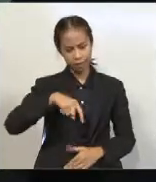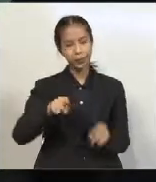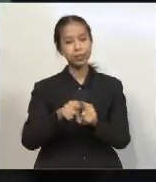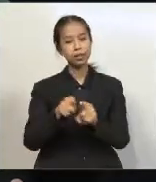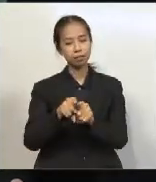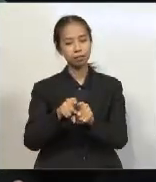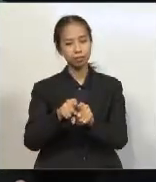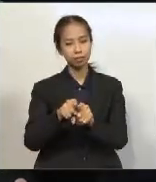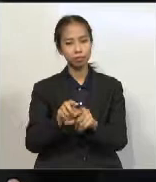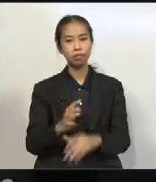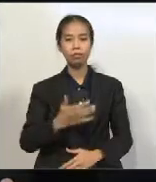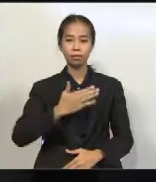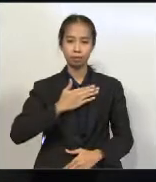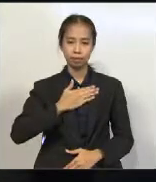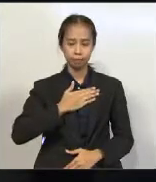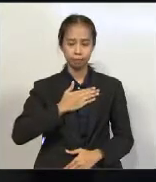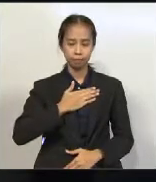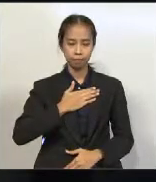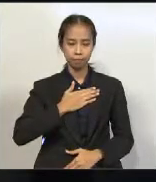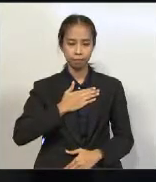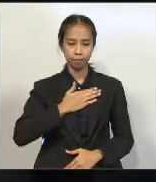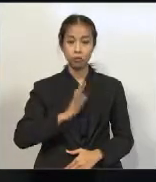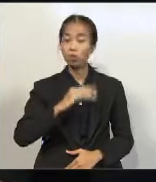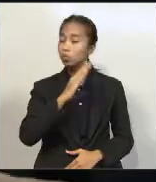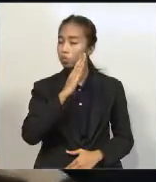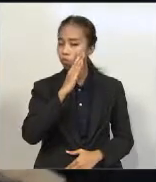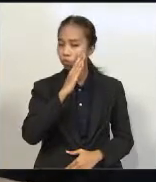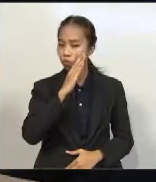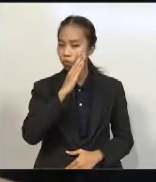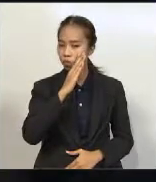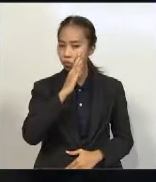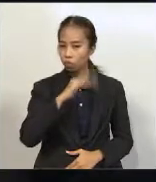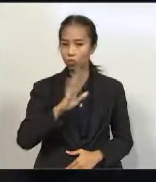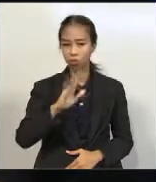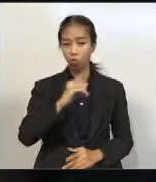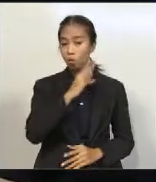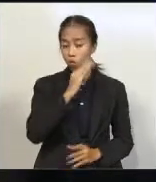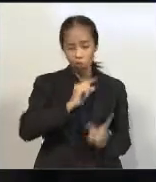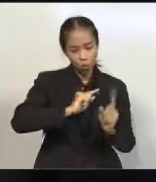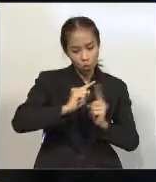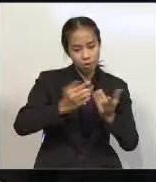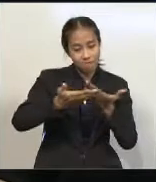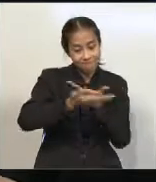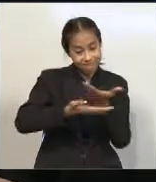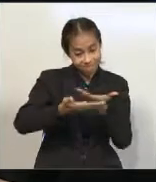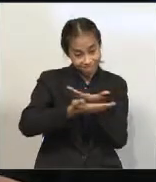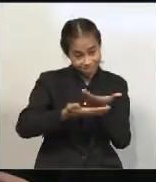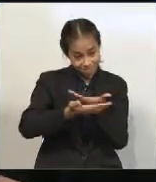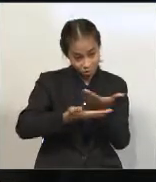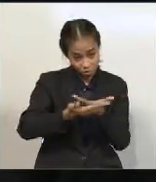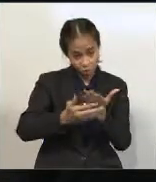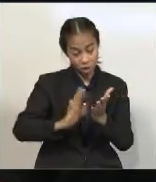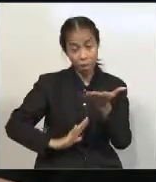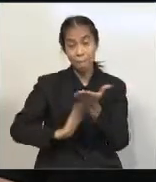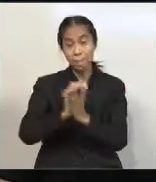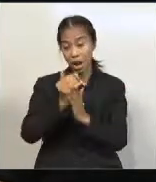แล้วก็ผมก็มั่นใจว่าถ้าหากว่าการเจรจาอาเซบประสบผลสำเร็จ